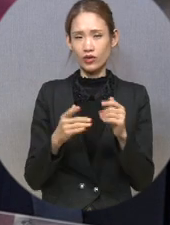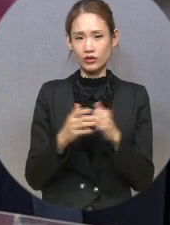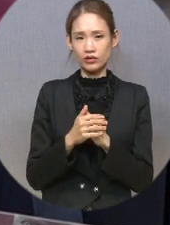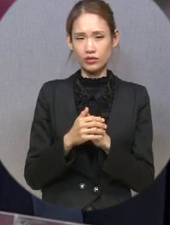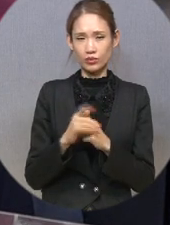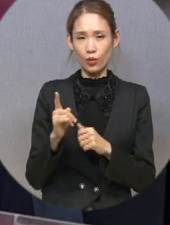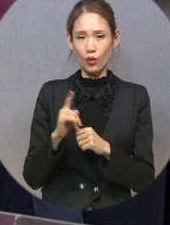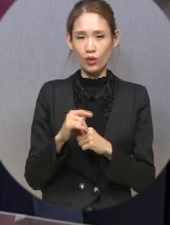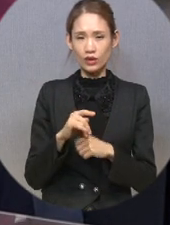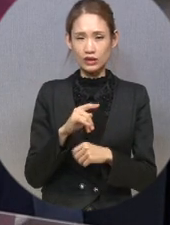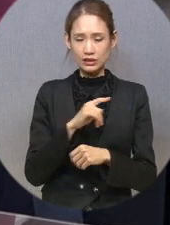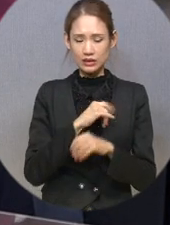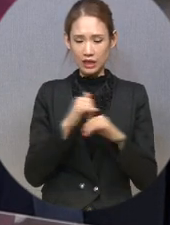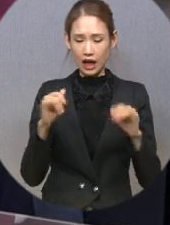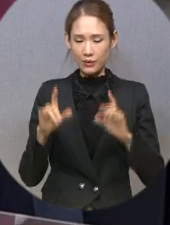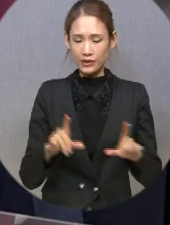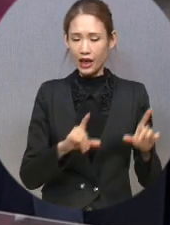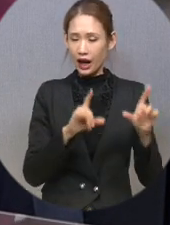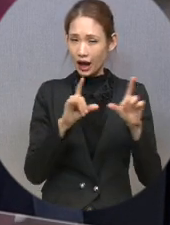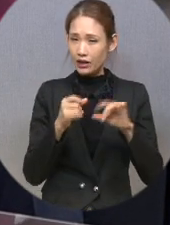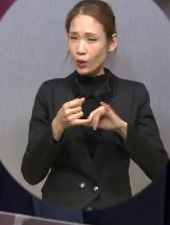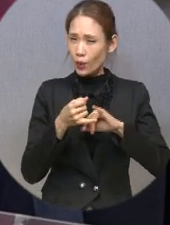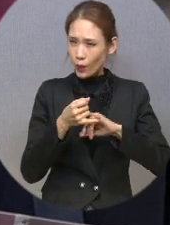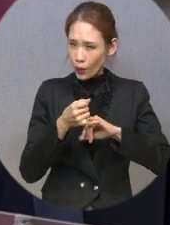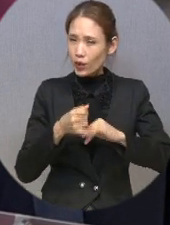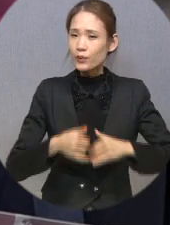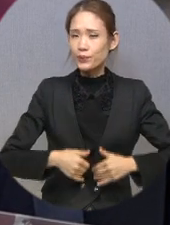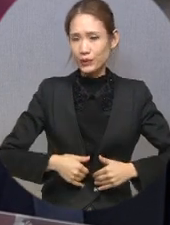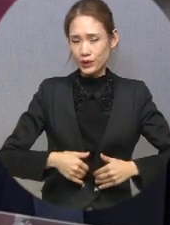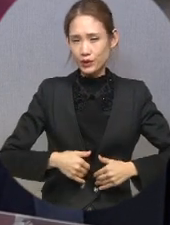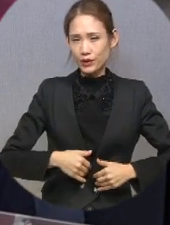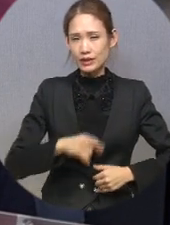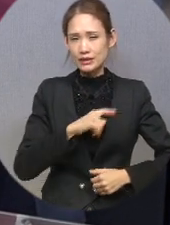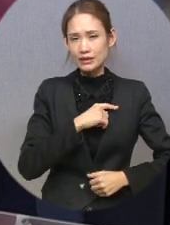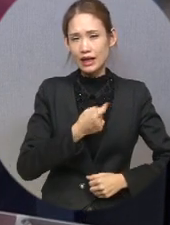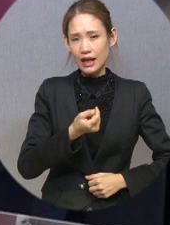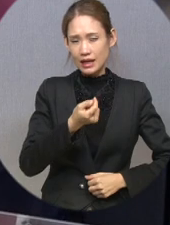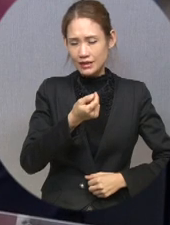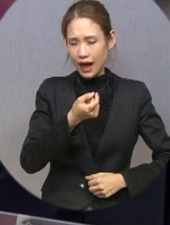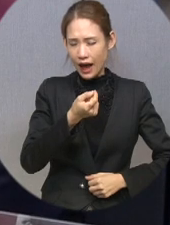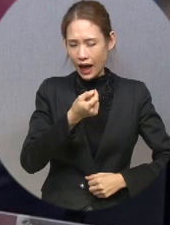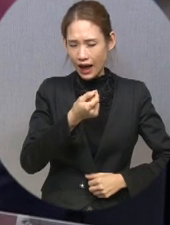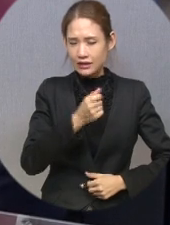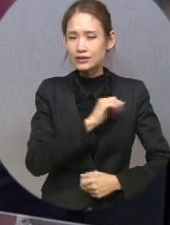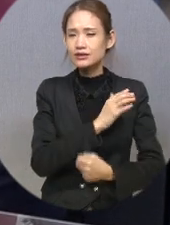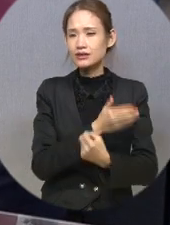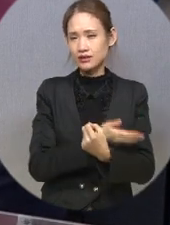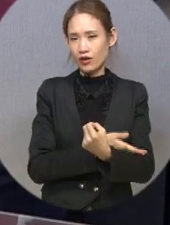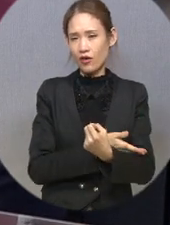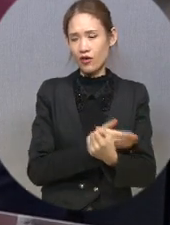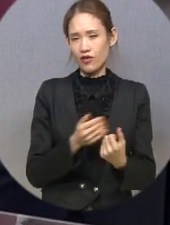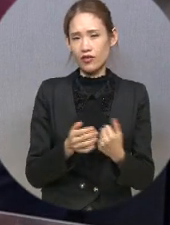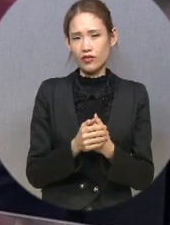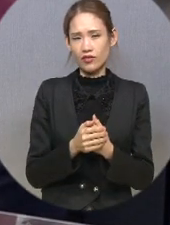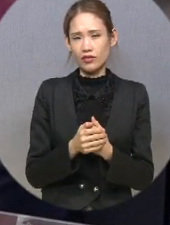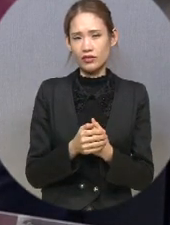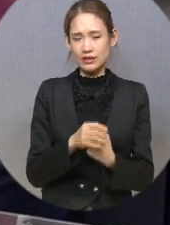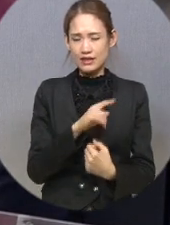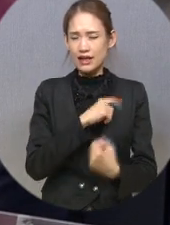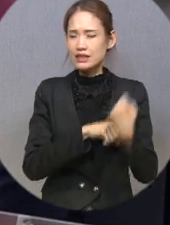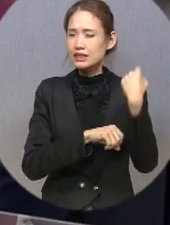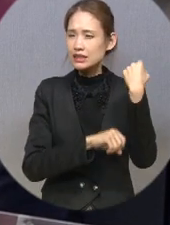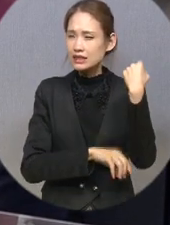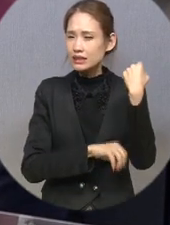사람이 살아가는데 꼭 필요한 인간으로서의 최소한이거든요. 그렇죠? 어디 가서 기본적인